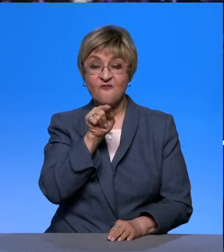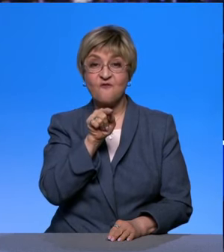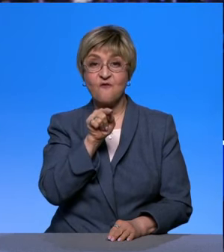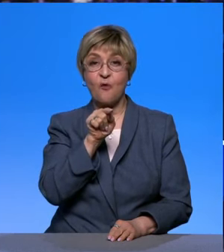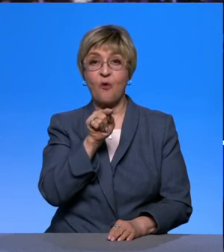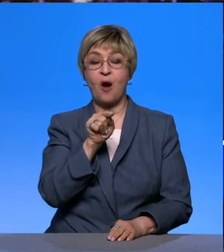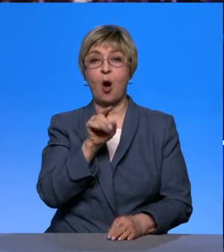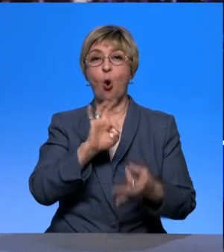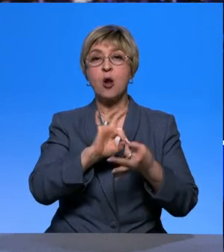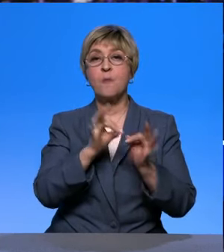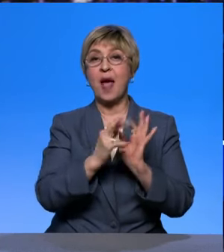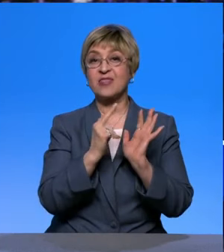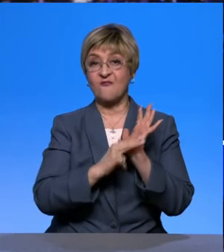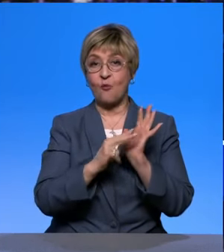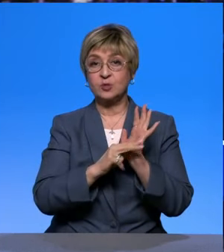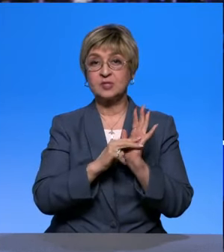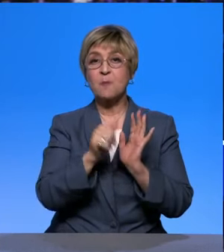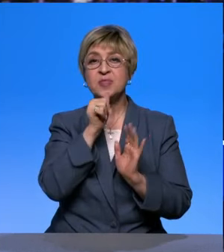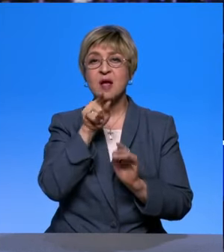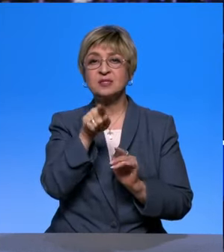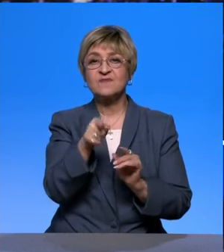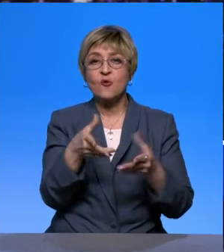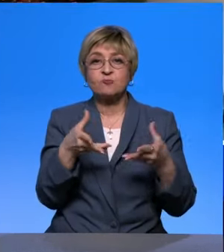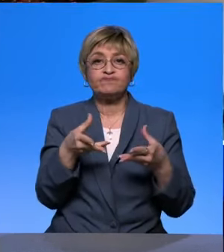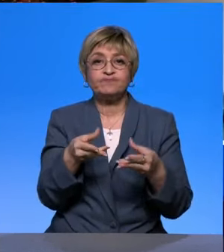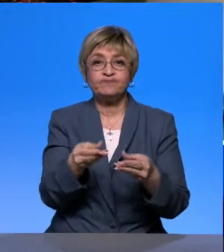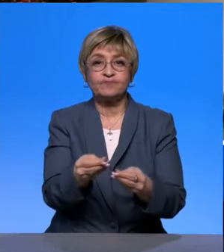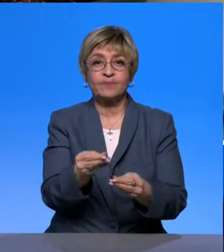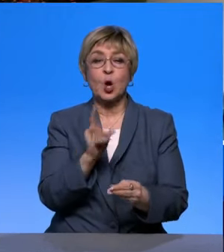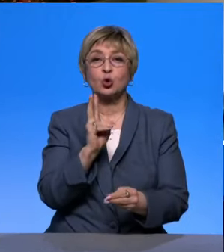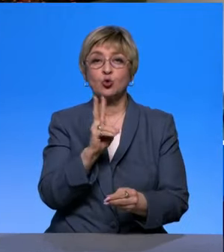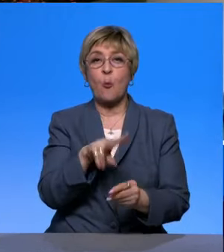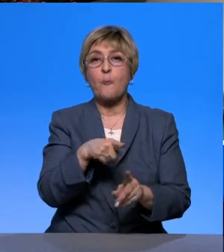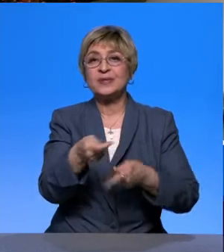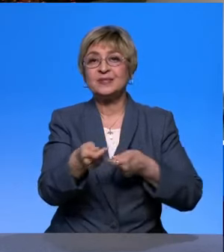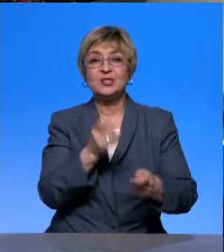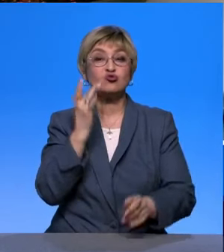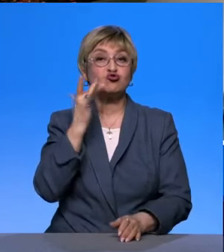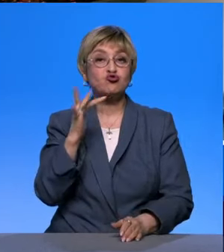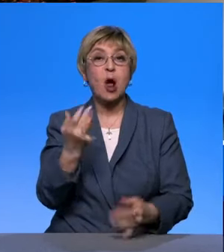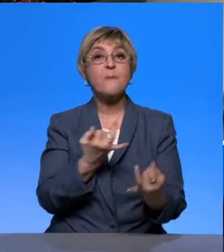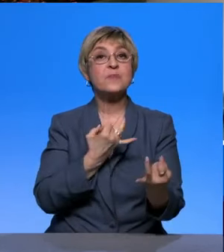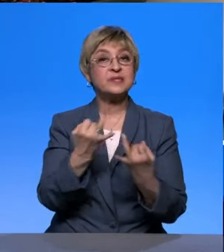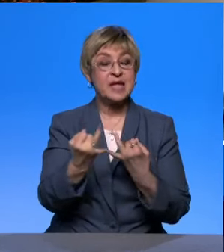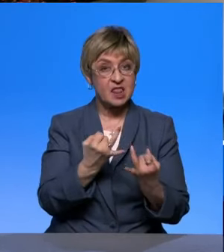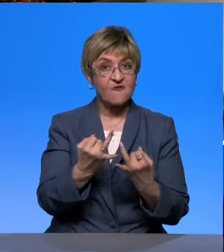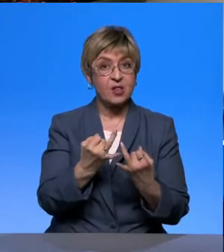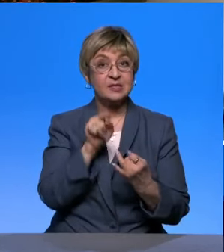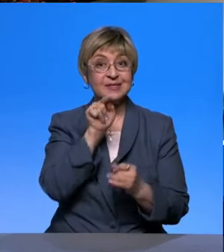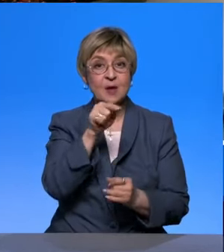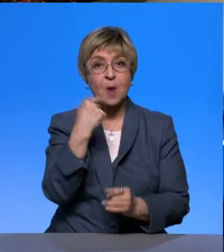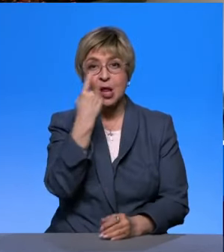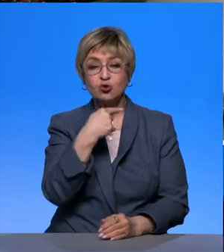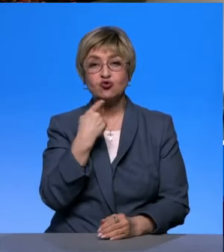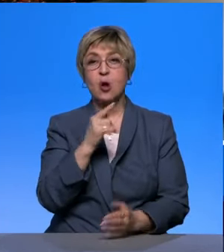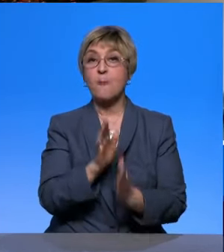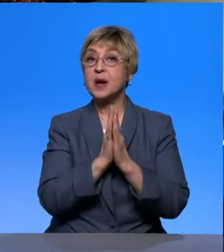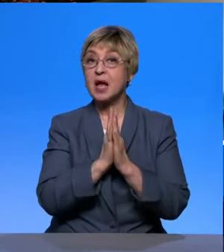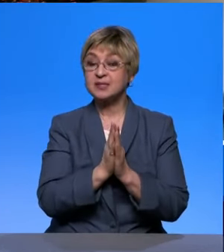Москве пытались надавить. Угу. Президент США лично с ним беседовал, просил